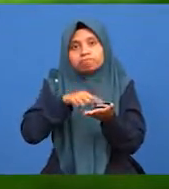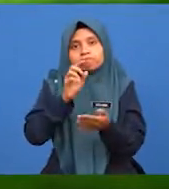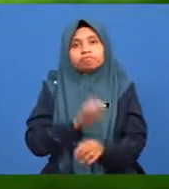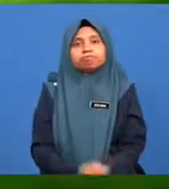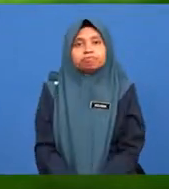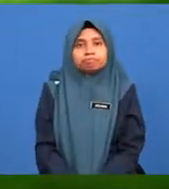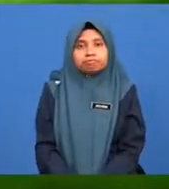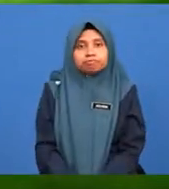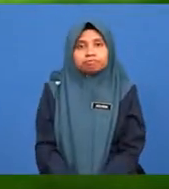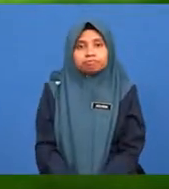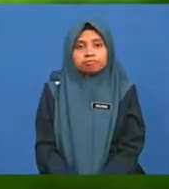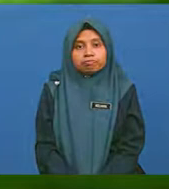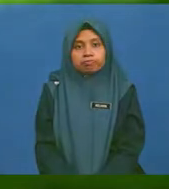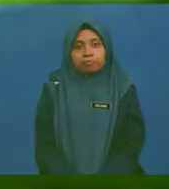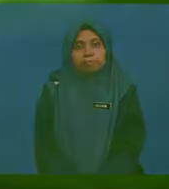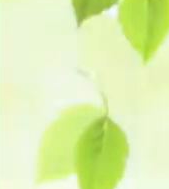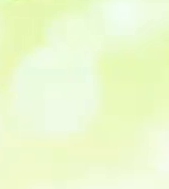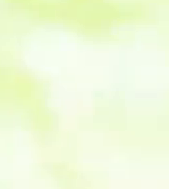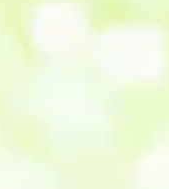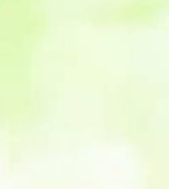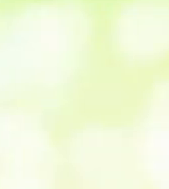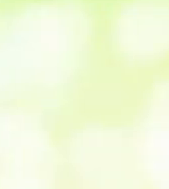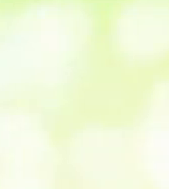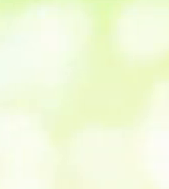sediakan. Mari kita saksikan.